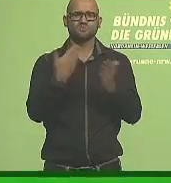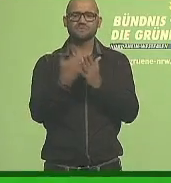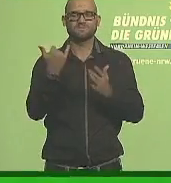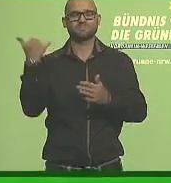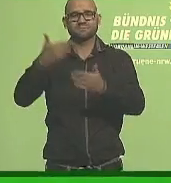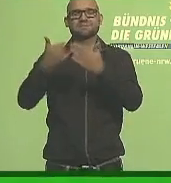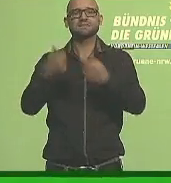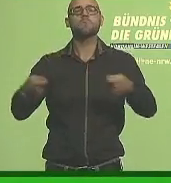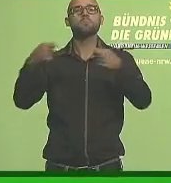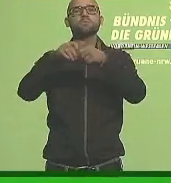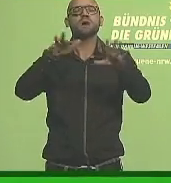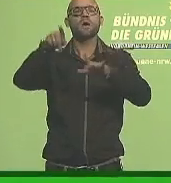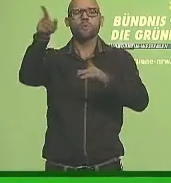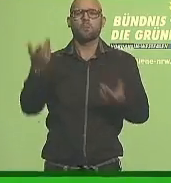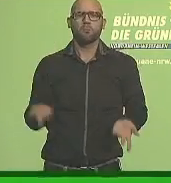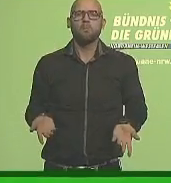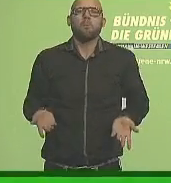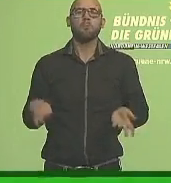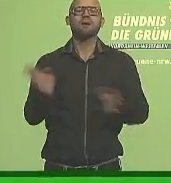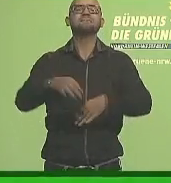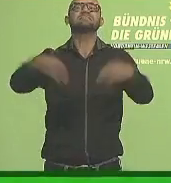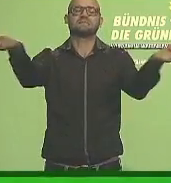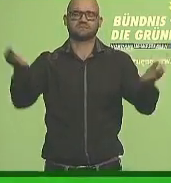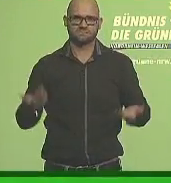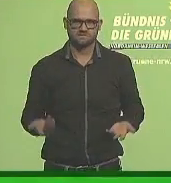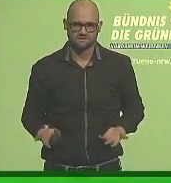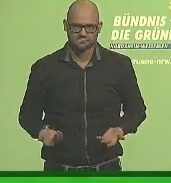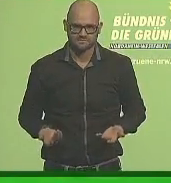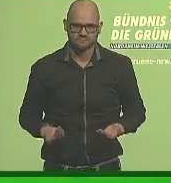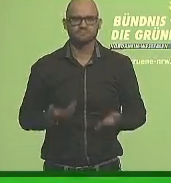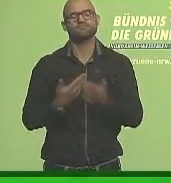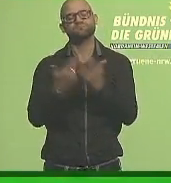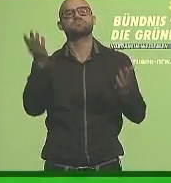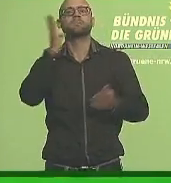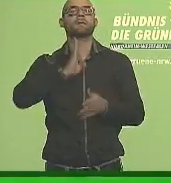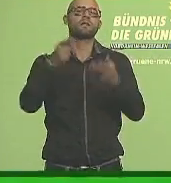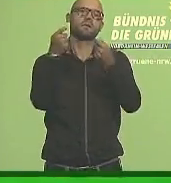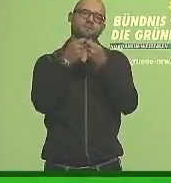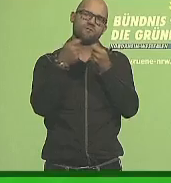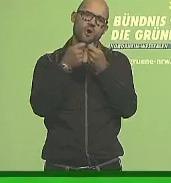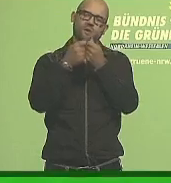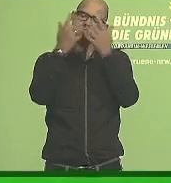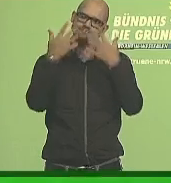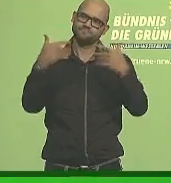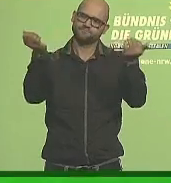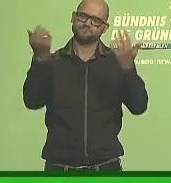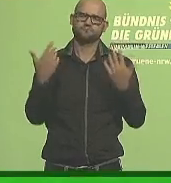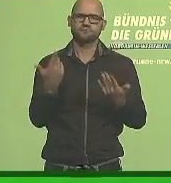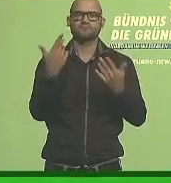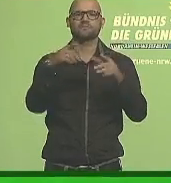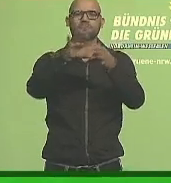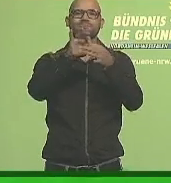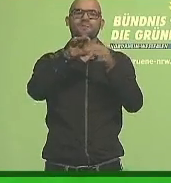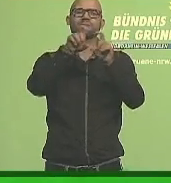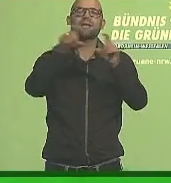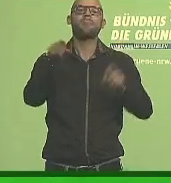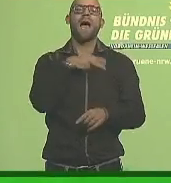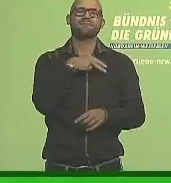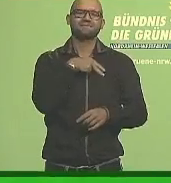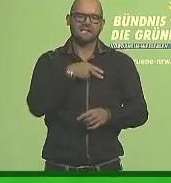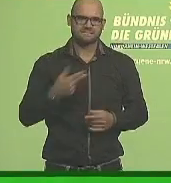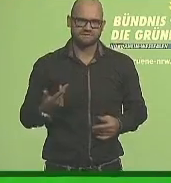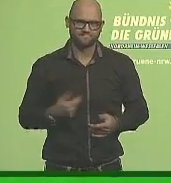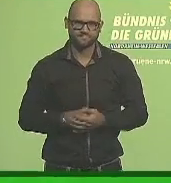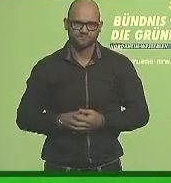nichts. Und liebe Freundinnen und Freunde, zum Schluss noch will ich eines noch zum Thema Effizienz sagen. Auch da liefert